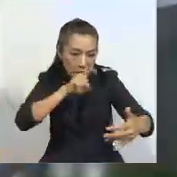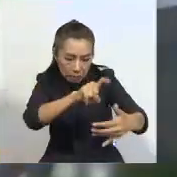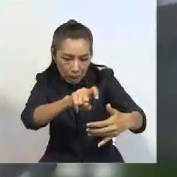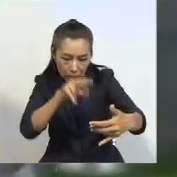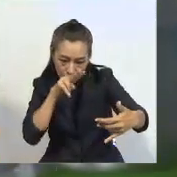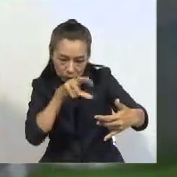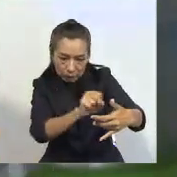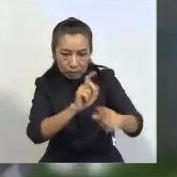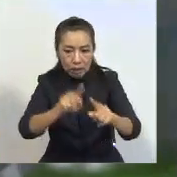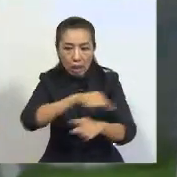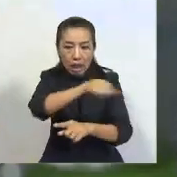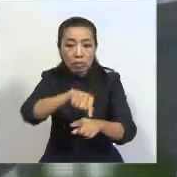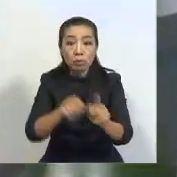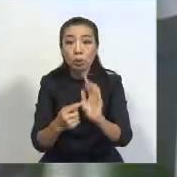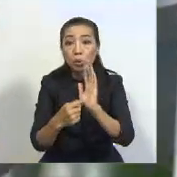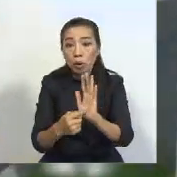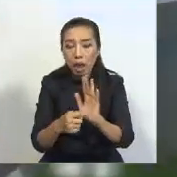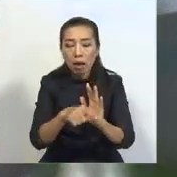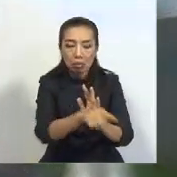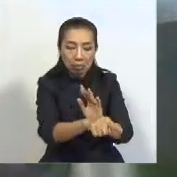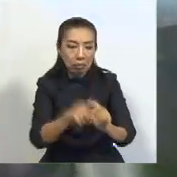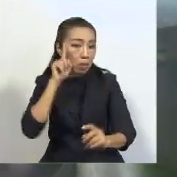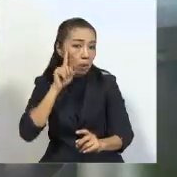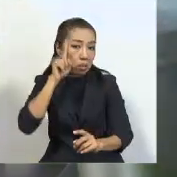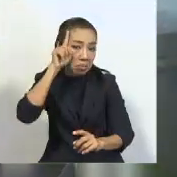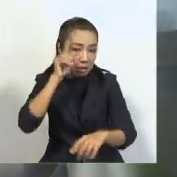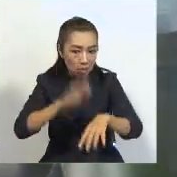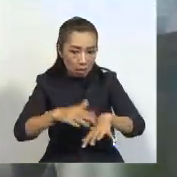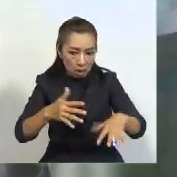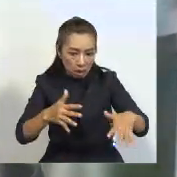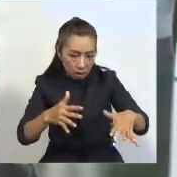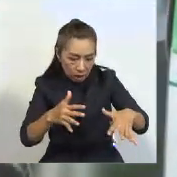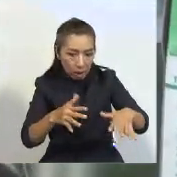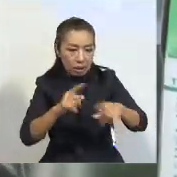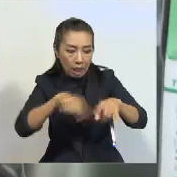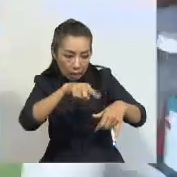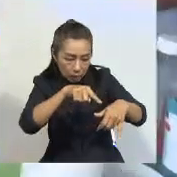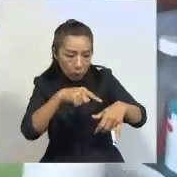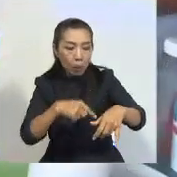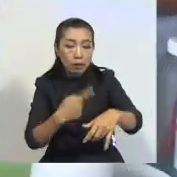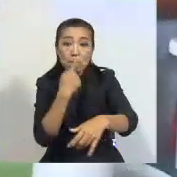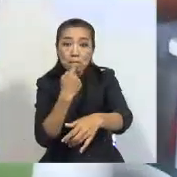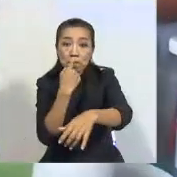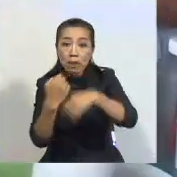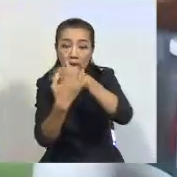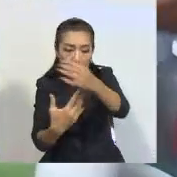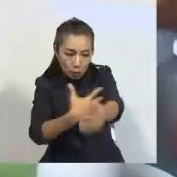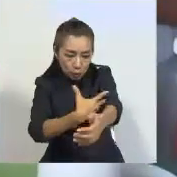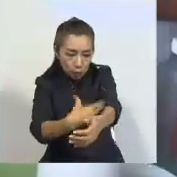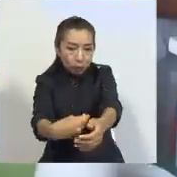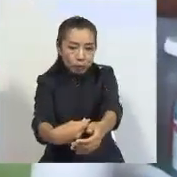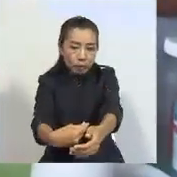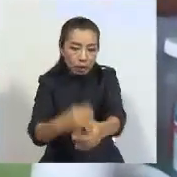กรรมเพื่ออย่างเช่นภาวะความดันอาการมือสั่นก่อนที่จะทำการเจาะเลือดนะคะซึ่งก็จะเป็นขั้นต